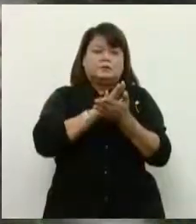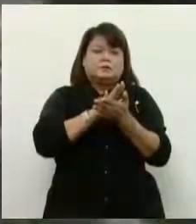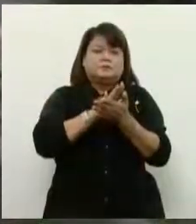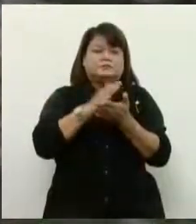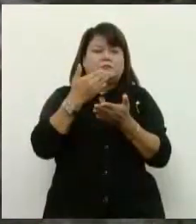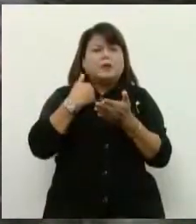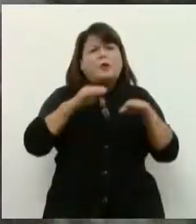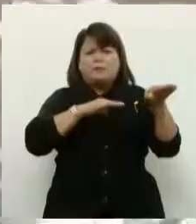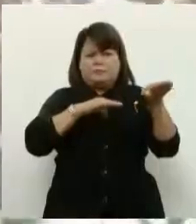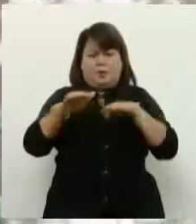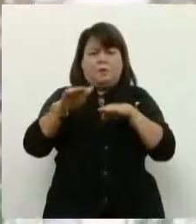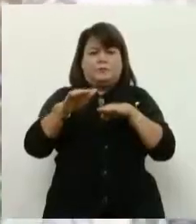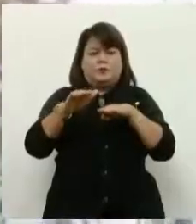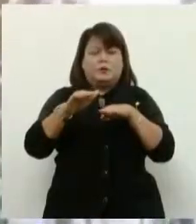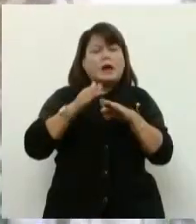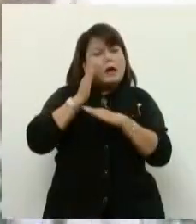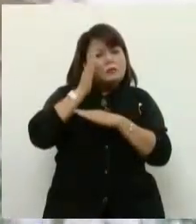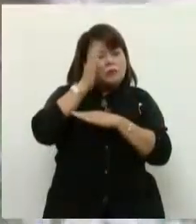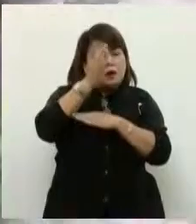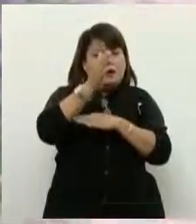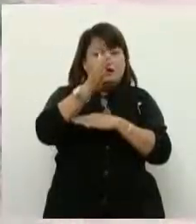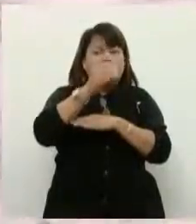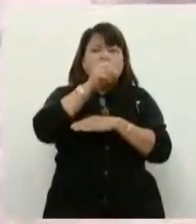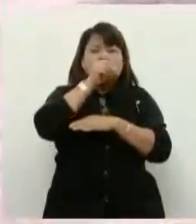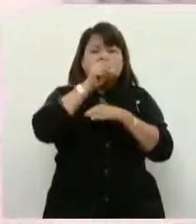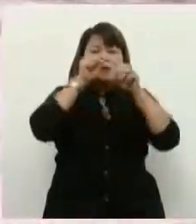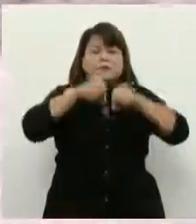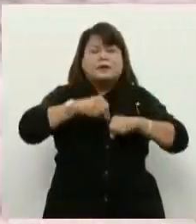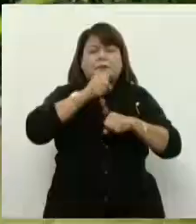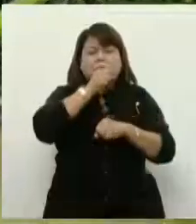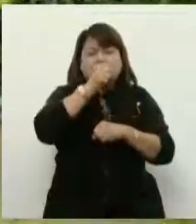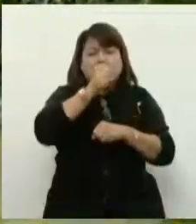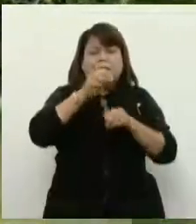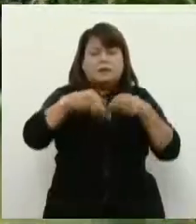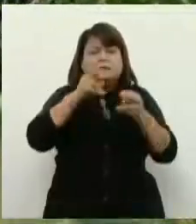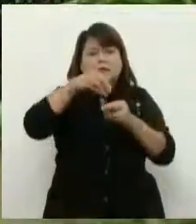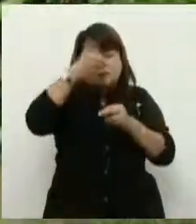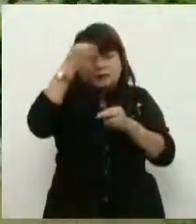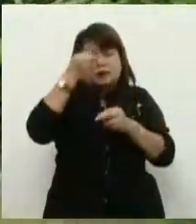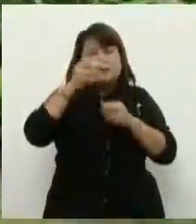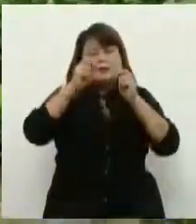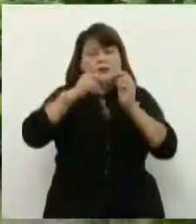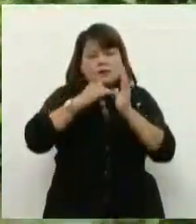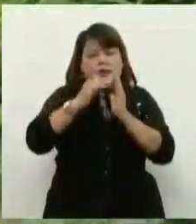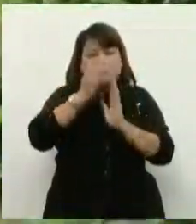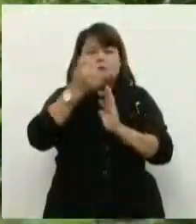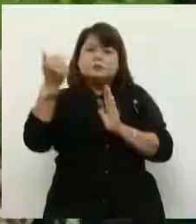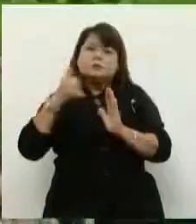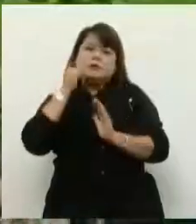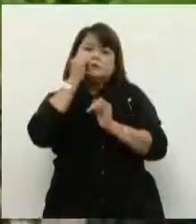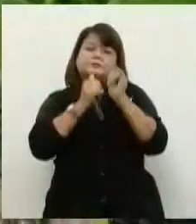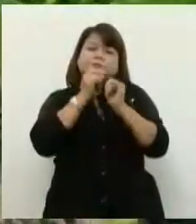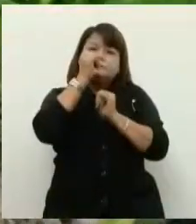ามีความพร้อมในระดับก้าวหน้าสามารถประชาสัมพันธ์ให้นักเรียนนักศึกษาและประชาชนทั่วไปสามารถเข้าเยี่ยมชมโ